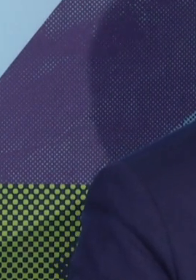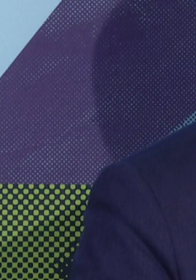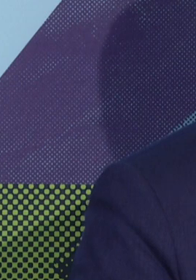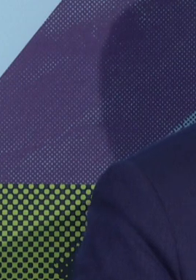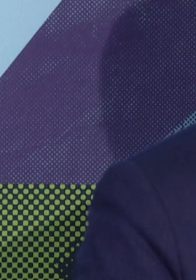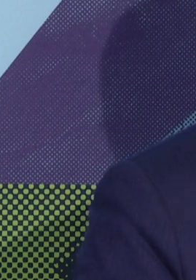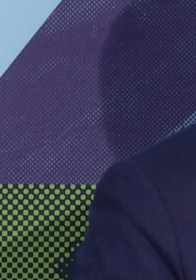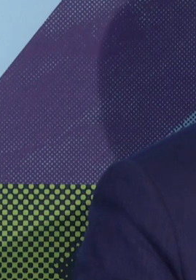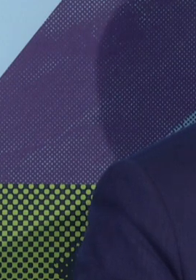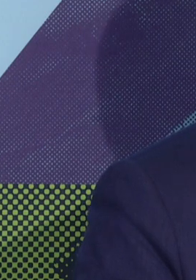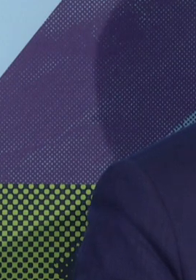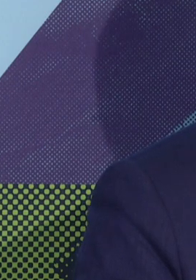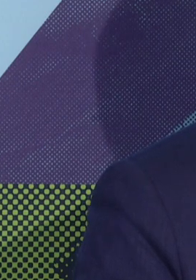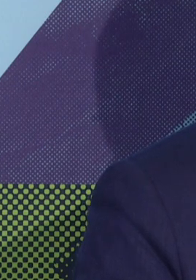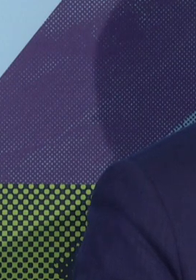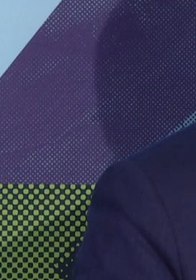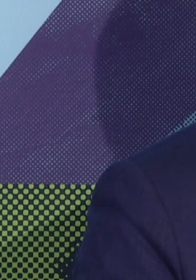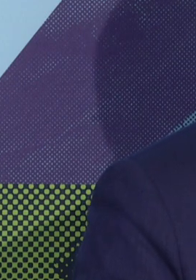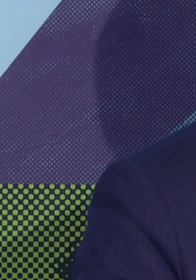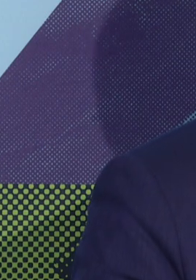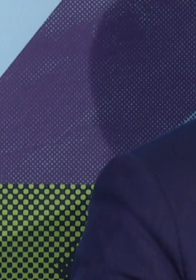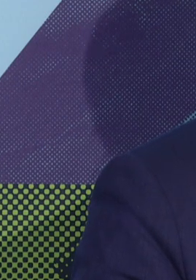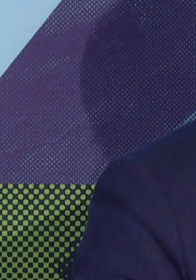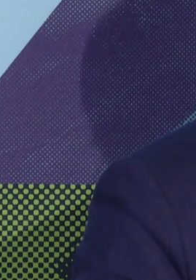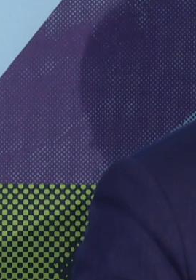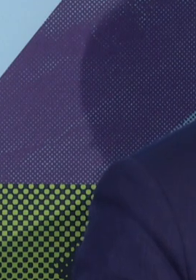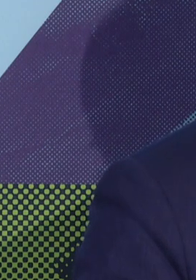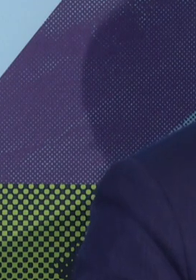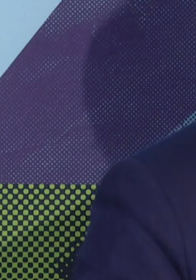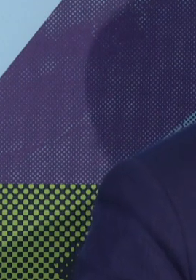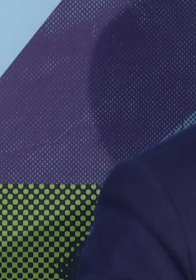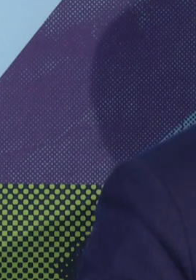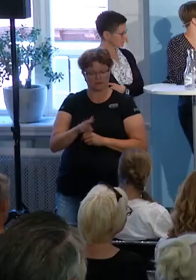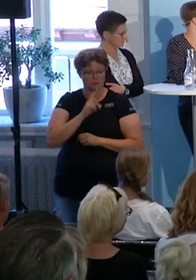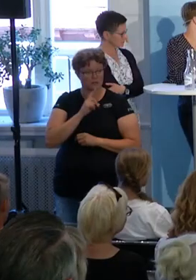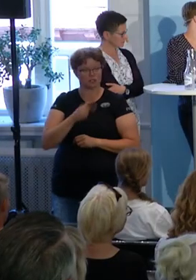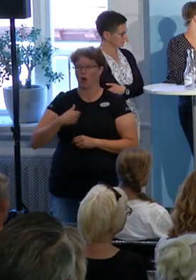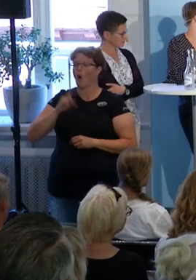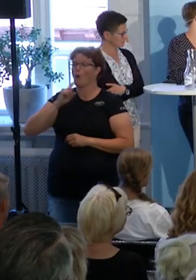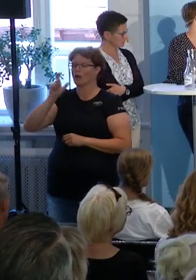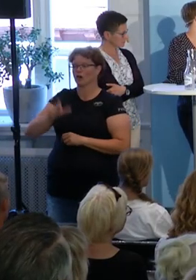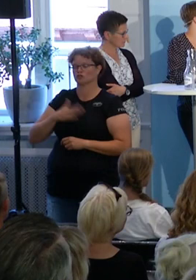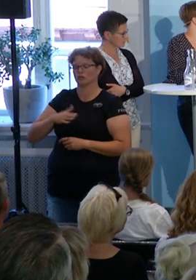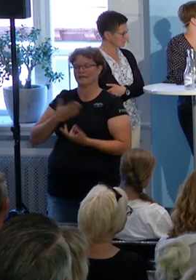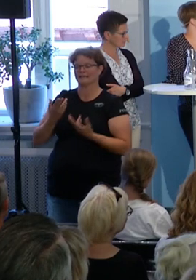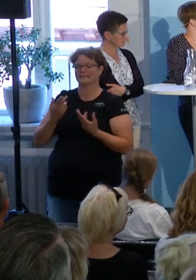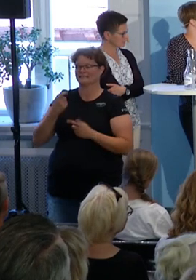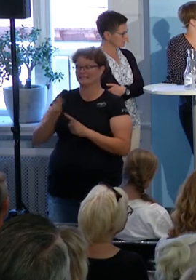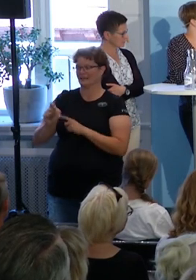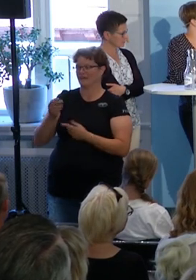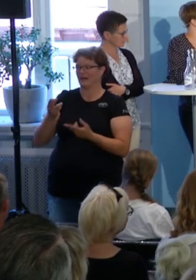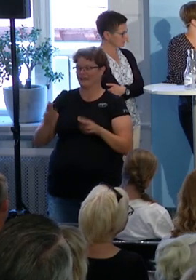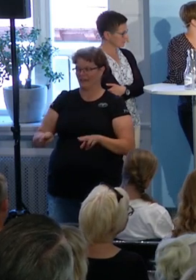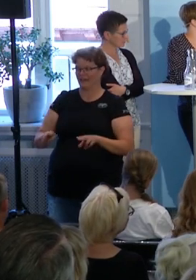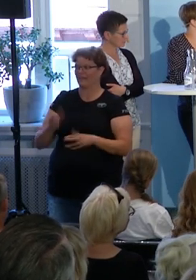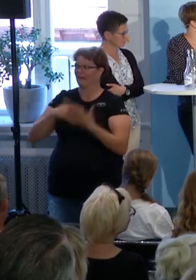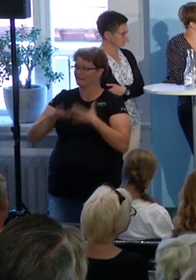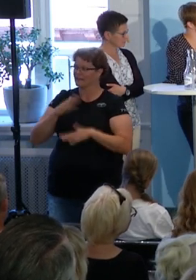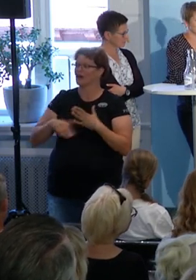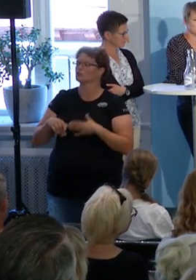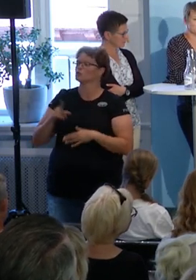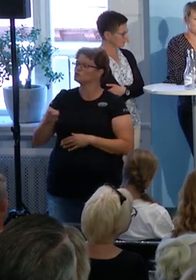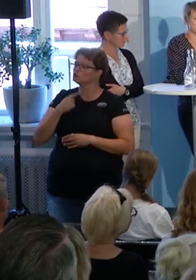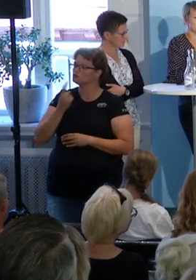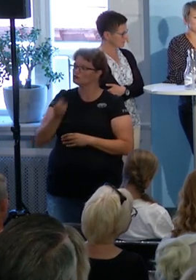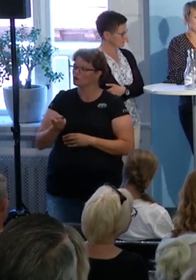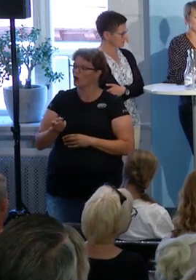Danmark och i Norge med detta istället. Ja. Stefan, som åklagare tycker jag ju straffrätt är intressant då, såklart. Och du var inne